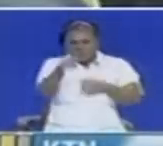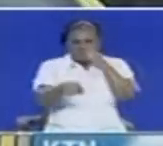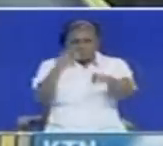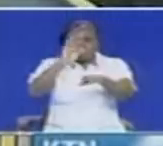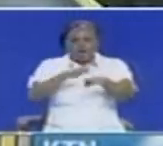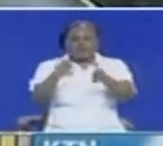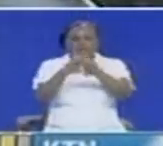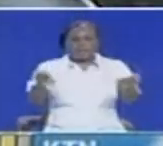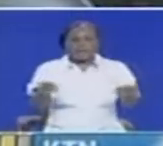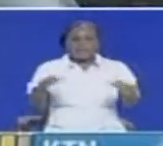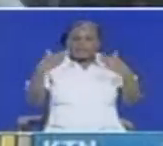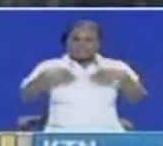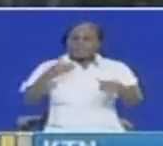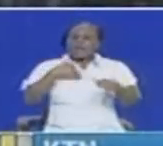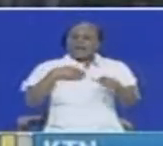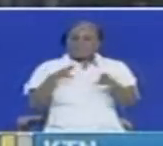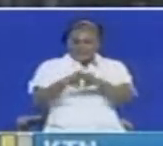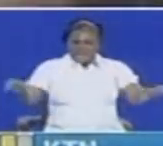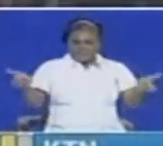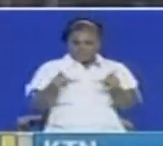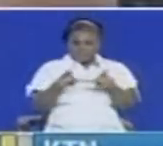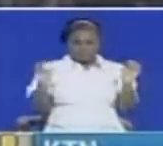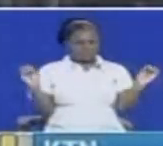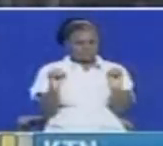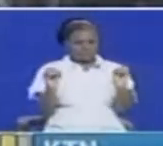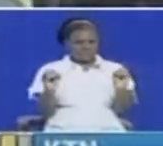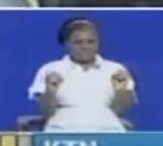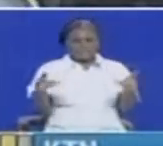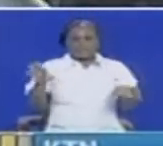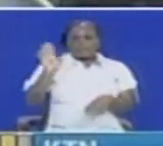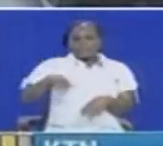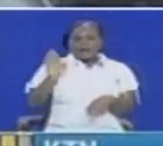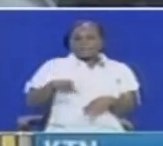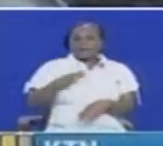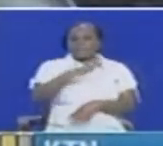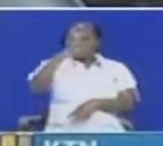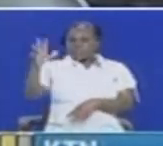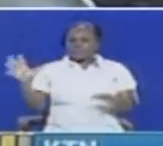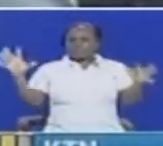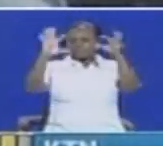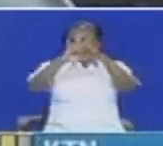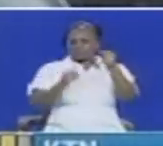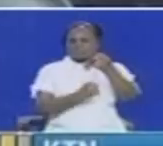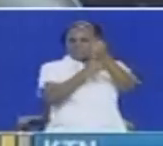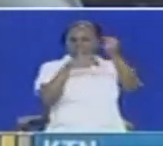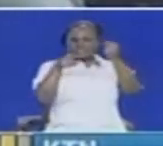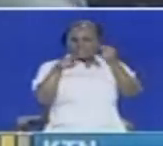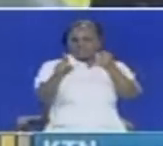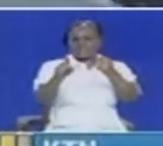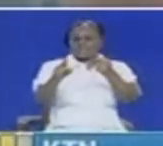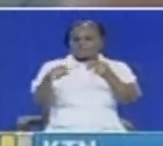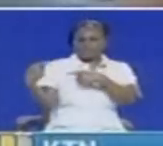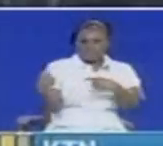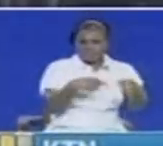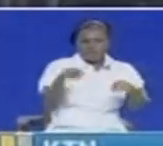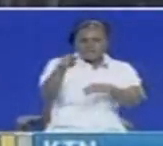matters. Kwamba watu hawana title deed. Na leo Charity Ngilu akiungwa mkono na Uhuru Kenyatta wanapigana na National Land